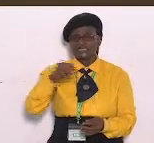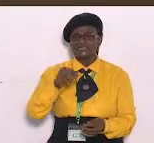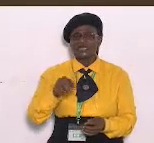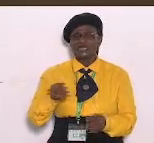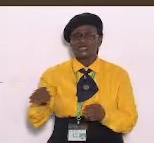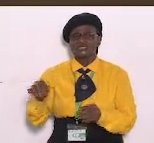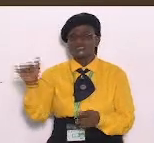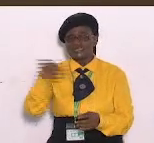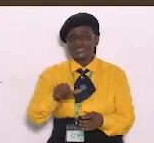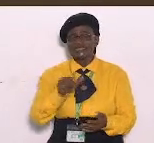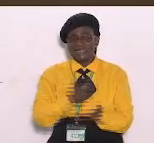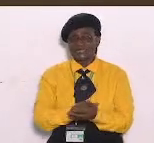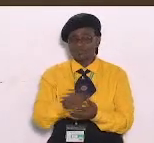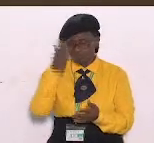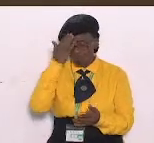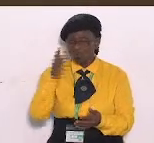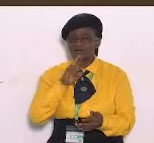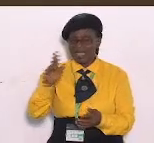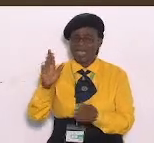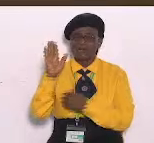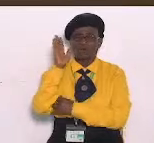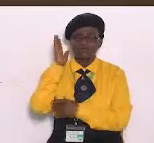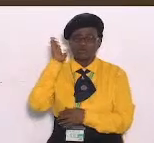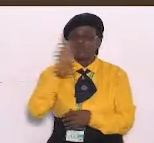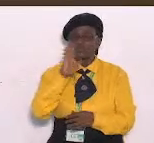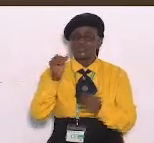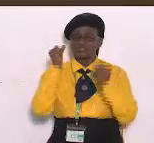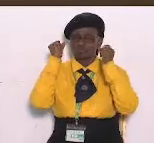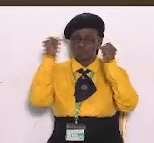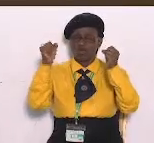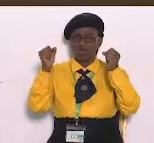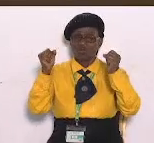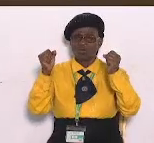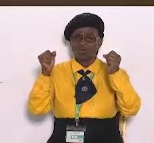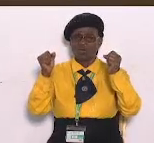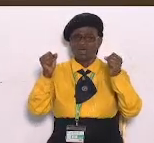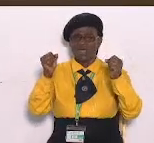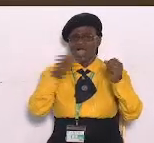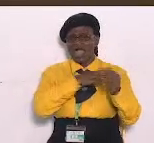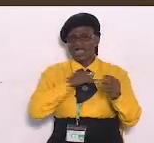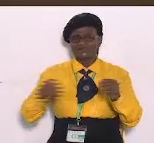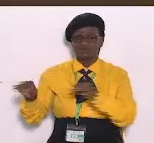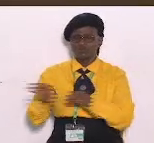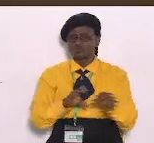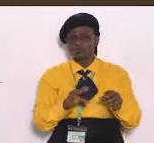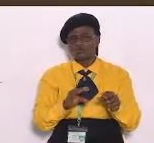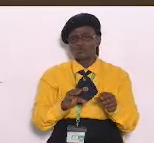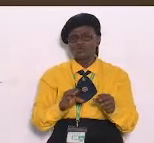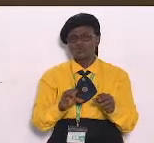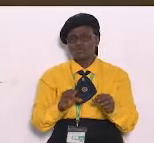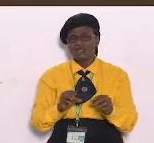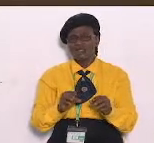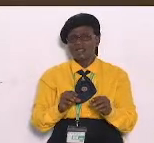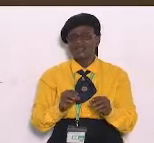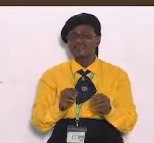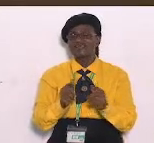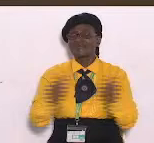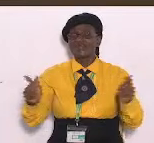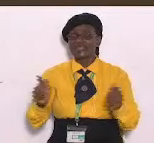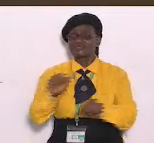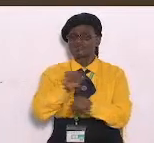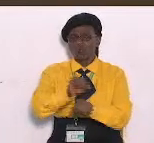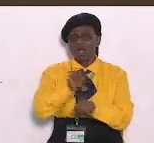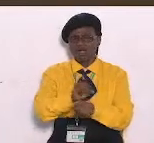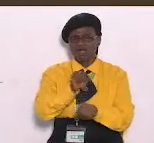32 ceux qui connaissent le Dieu fer seront fort et